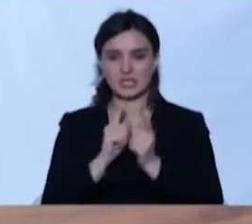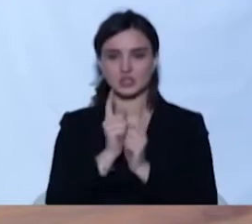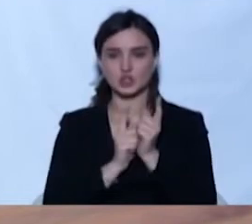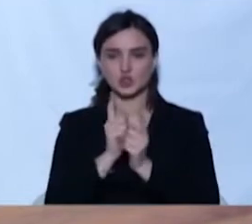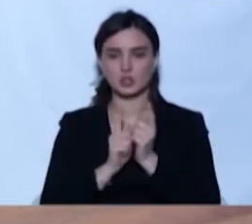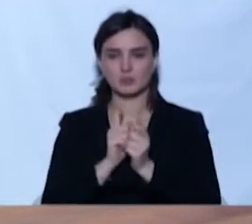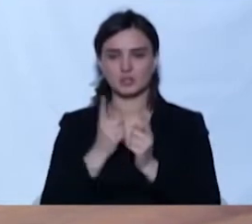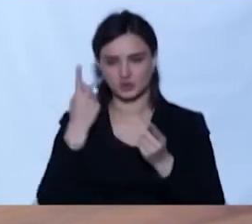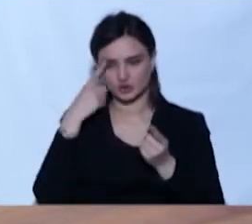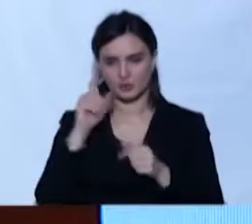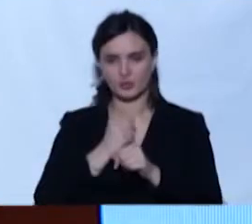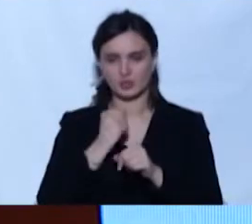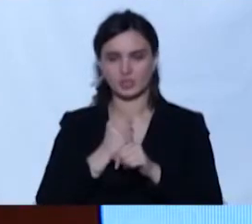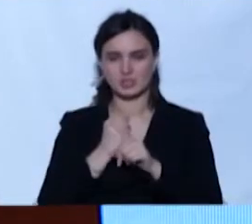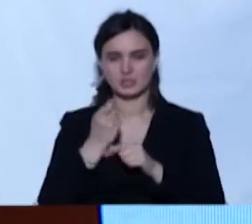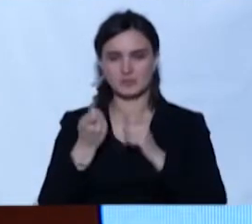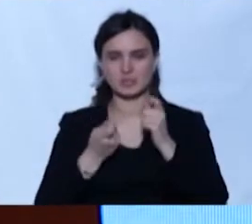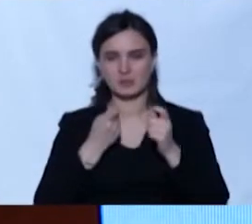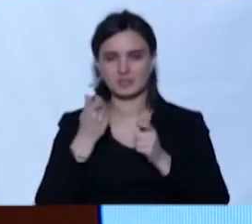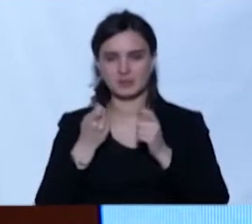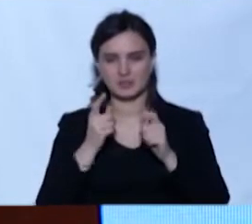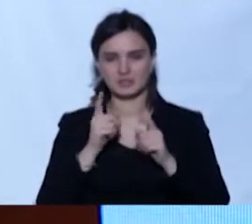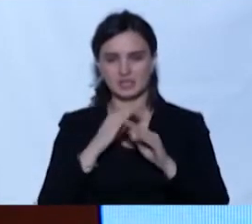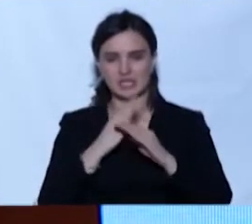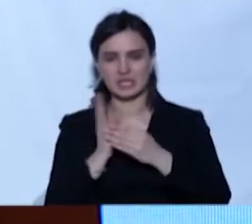ესეთი პატარ-პატარა გადახრები, რომლებიც